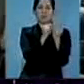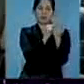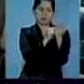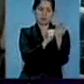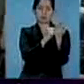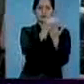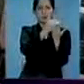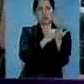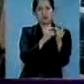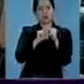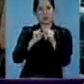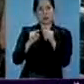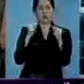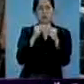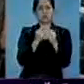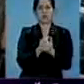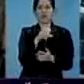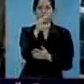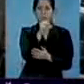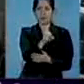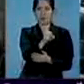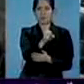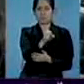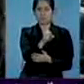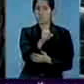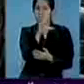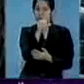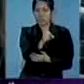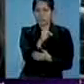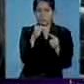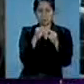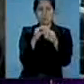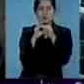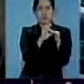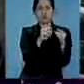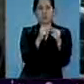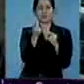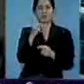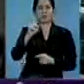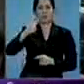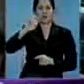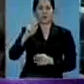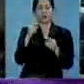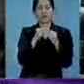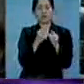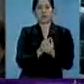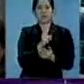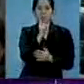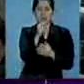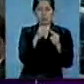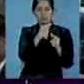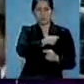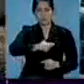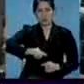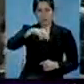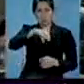ไม่มีการถูกดำเนินคดีข้อหาหมิ่นพระบรมเดชานุภาพแต่อย่างใดพลเอกชวลิตยงใจยุทธน